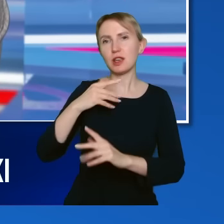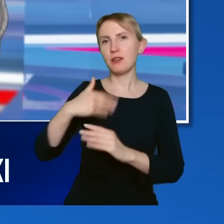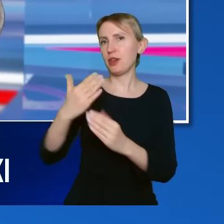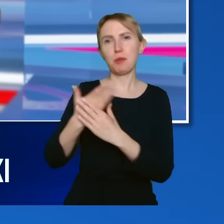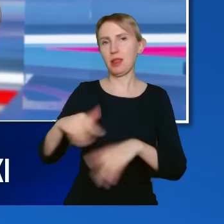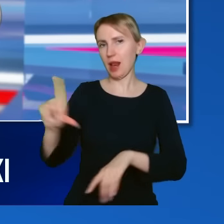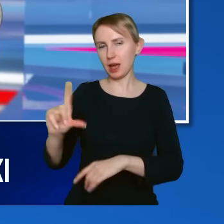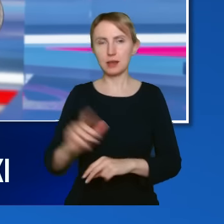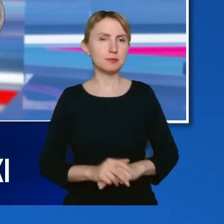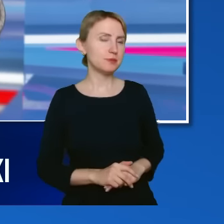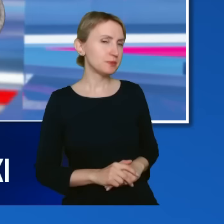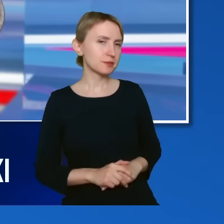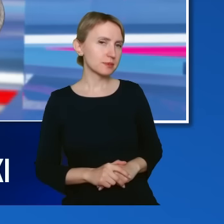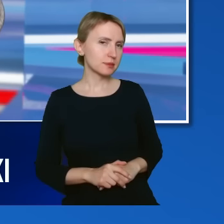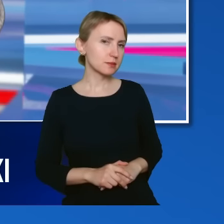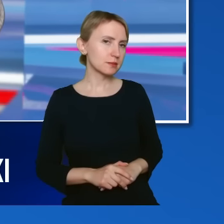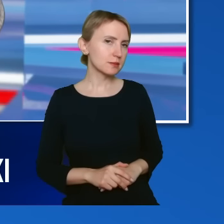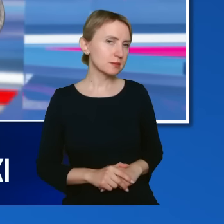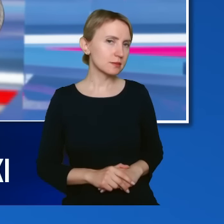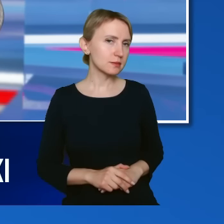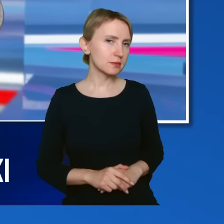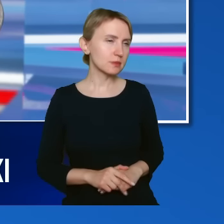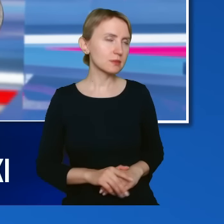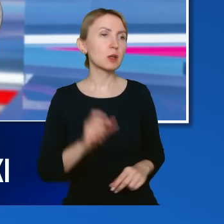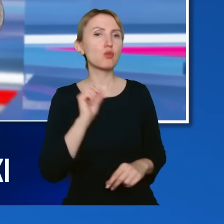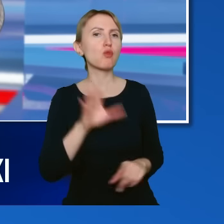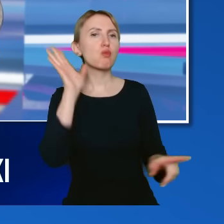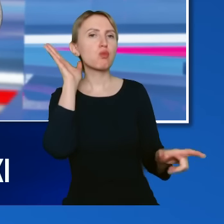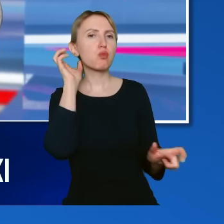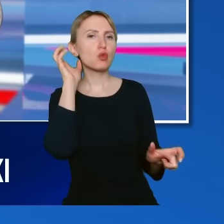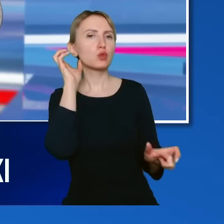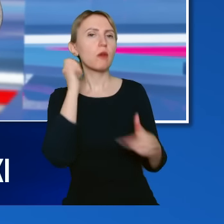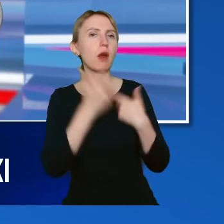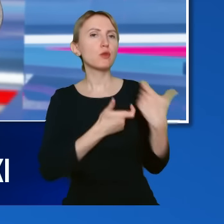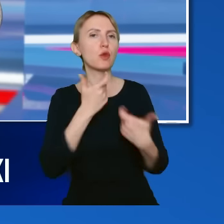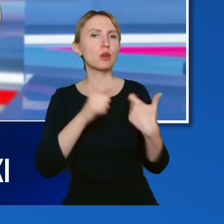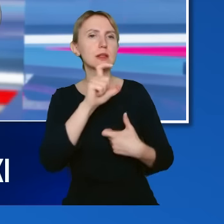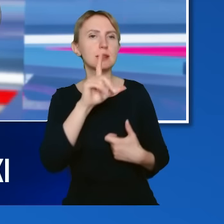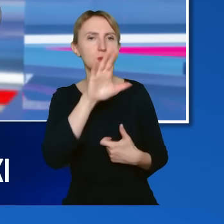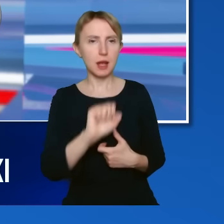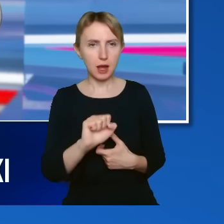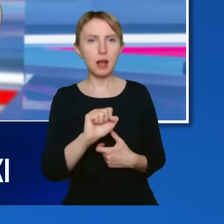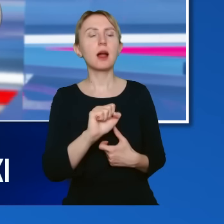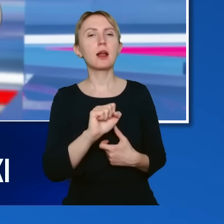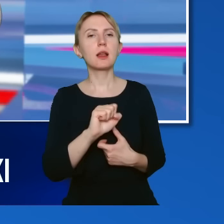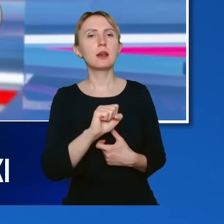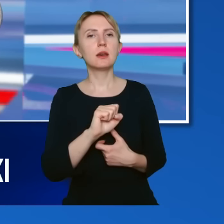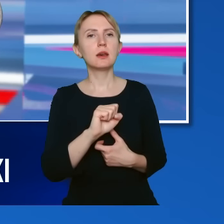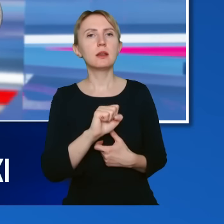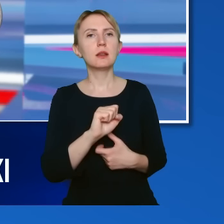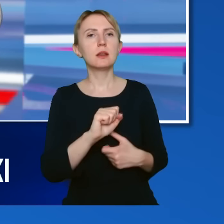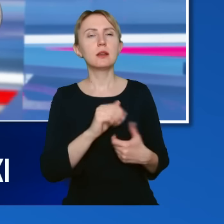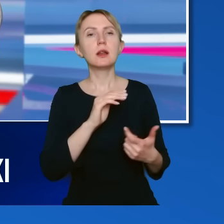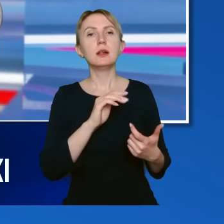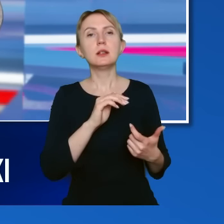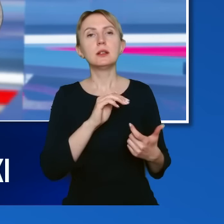nielegalnie. One wynikają z podsłuchiwania, z podsłuchów wykonywanych przez CBA lidera bezpartyjnych samorządowców,